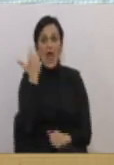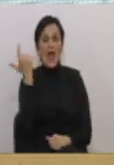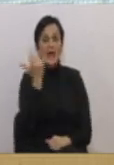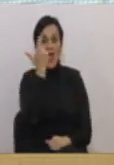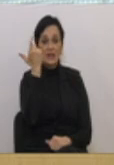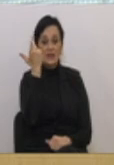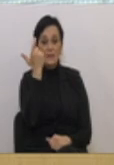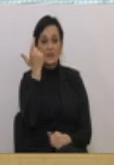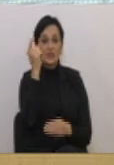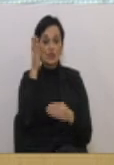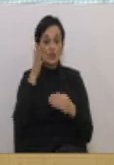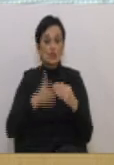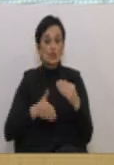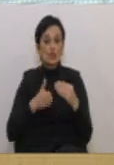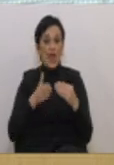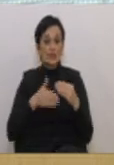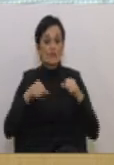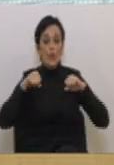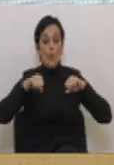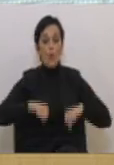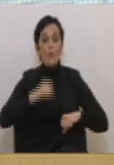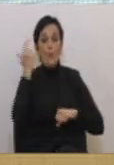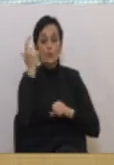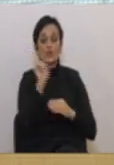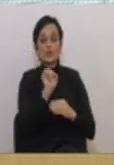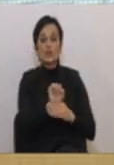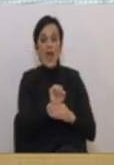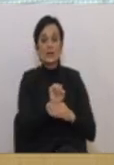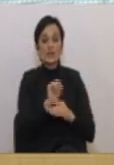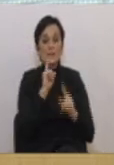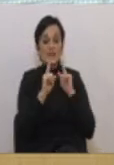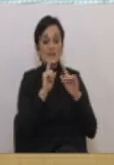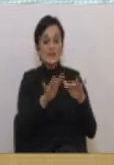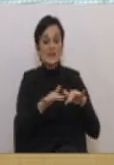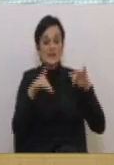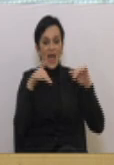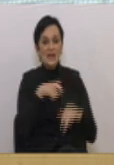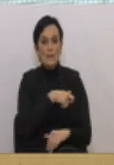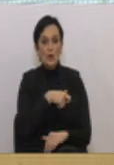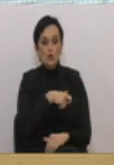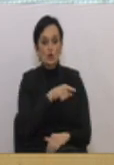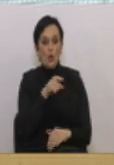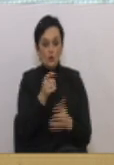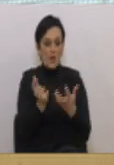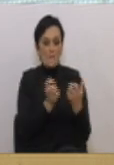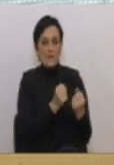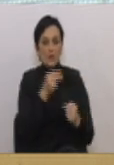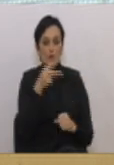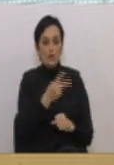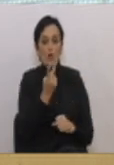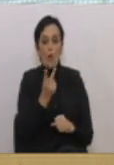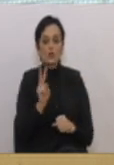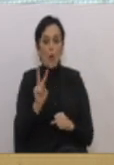ლეგიტიმაცია შეწყვეტილ და უფლება მოსილება შეჩერებულ საკრებულოებს და დეპუტატებს მიაღებინა